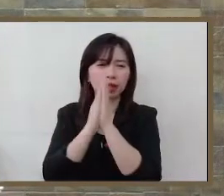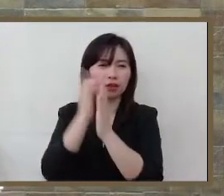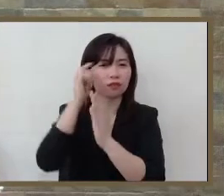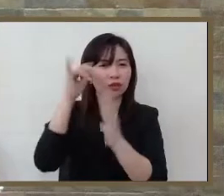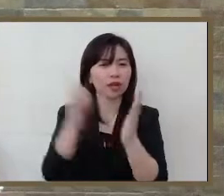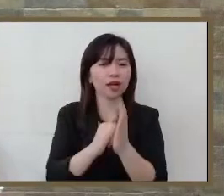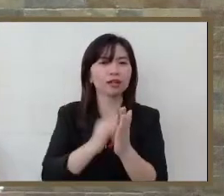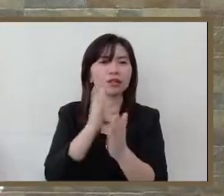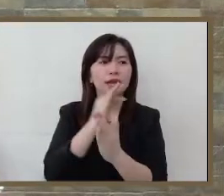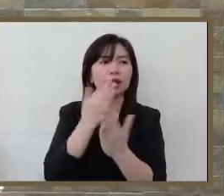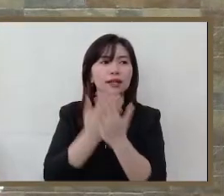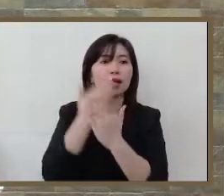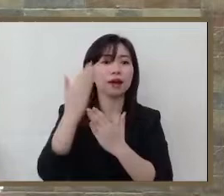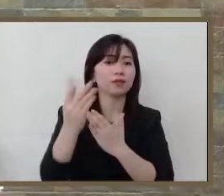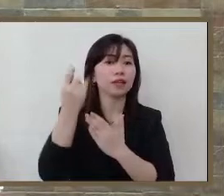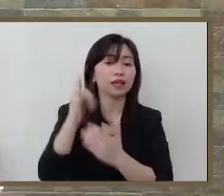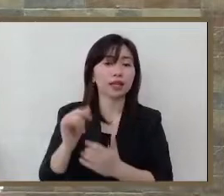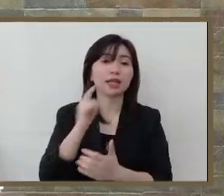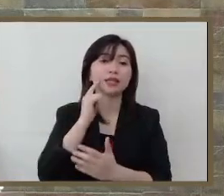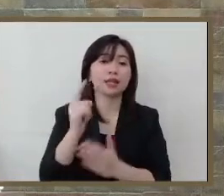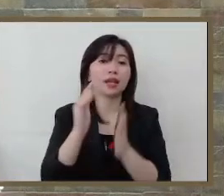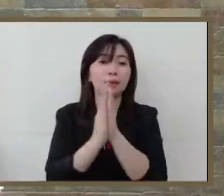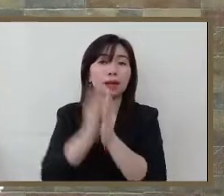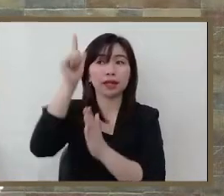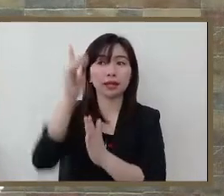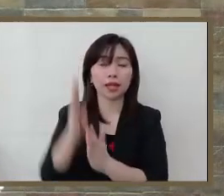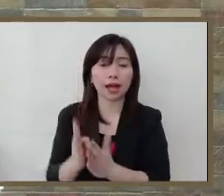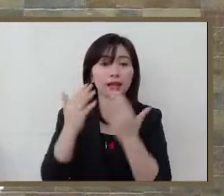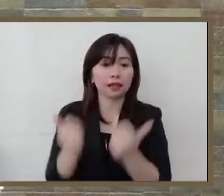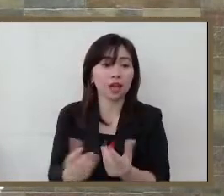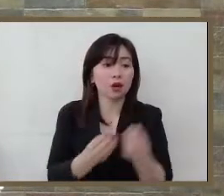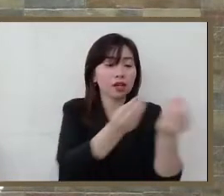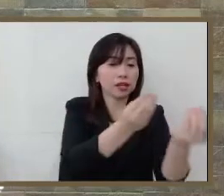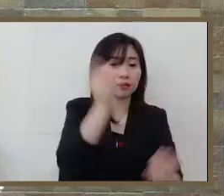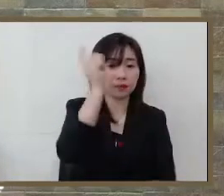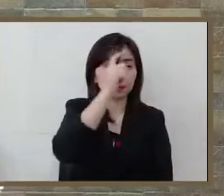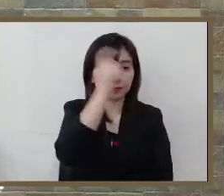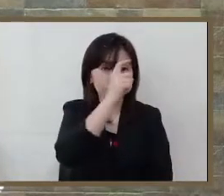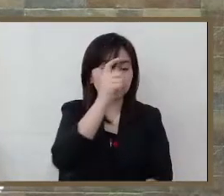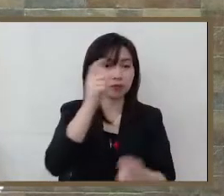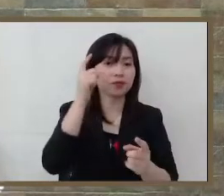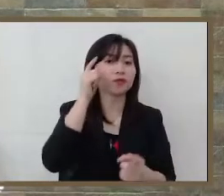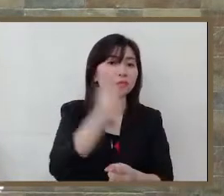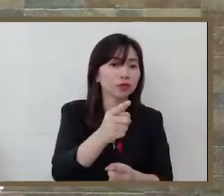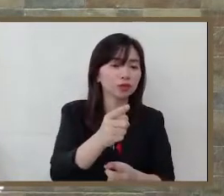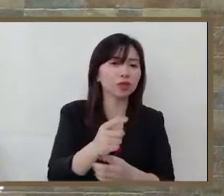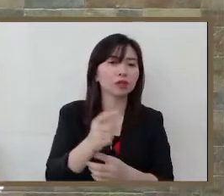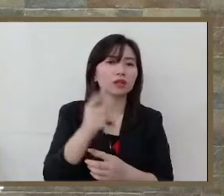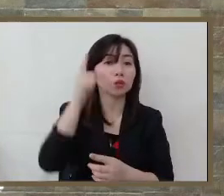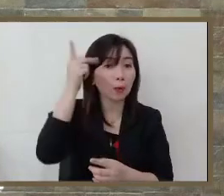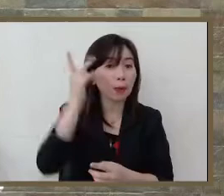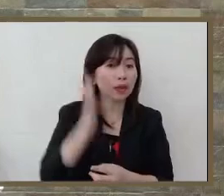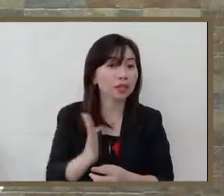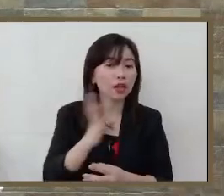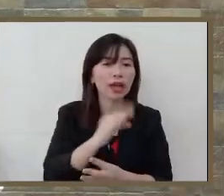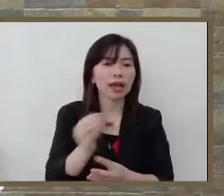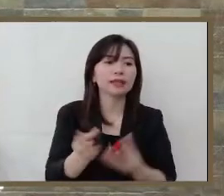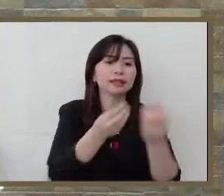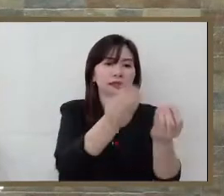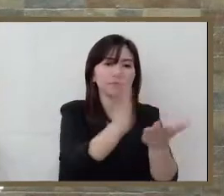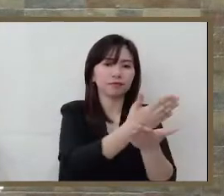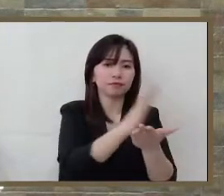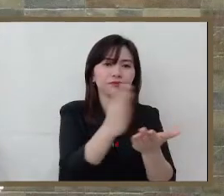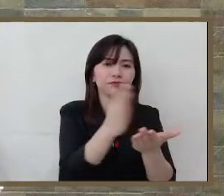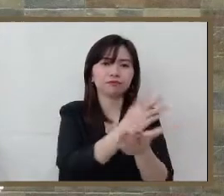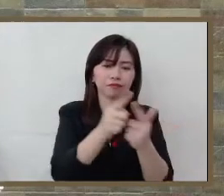prayer, ibibigyan sila ng Diyos ngayon ng wisdom na ibabahagi nila sa inyo ngayon yung mga principle. Ibabahagi sa